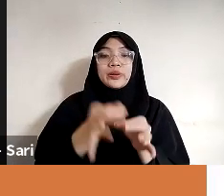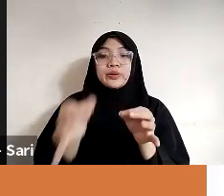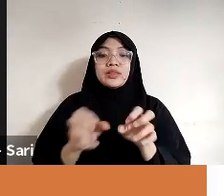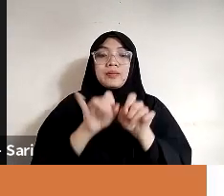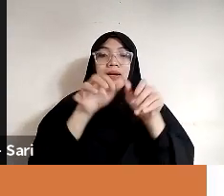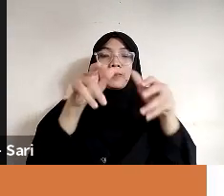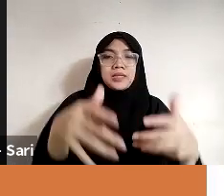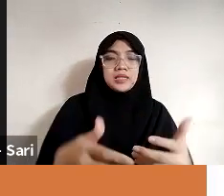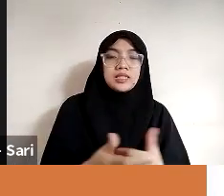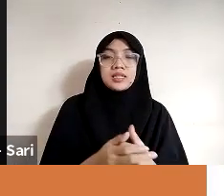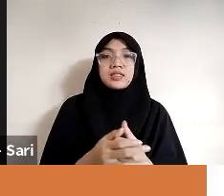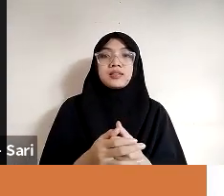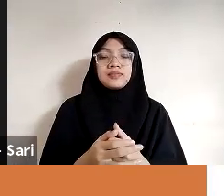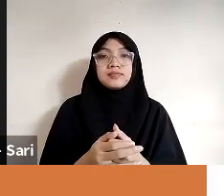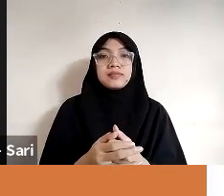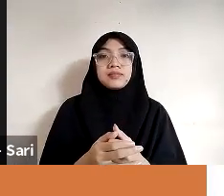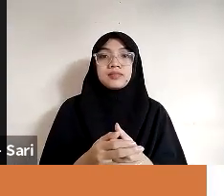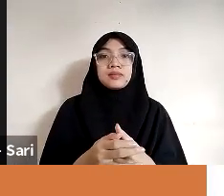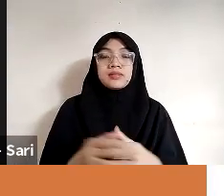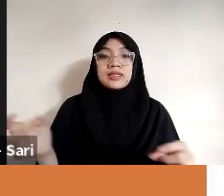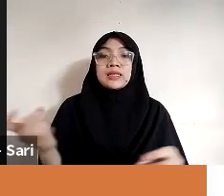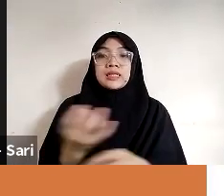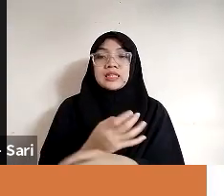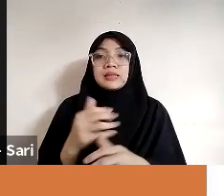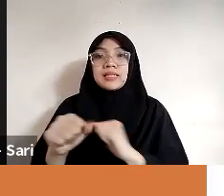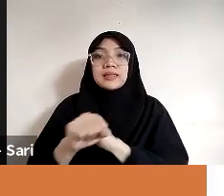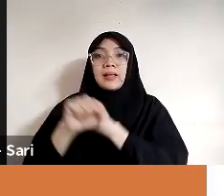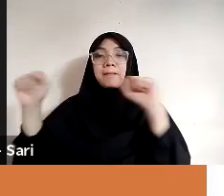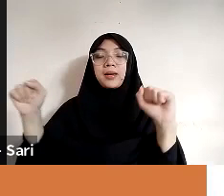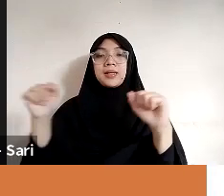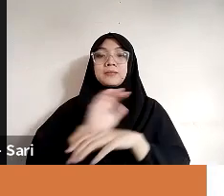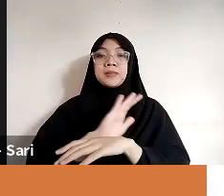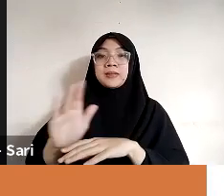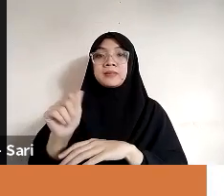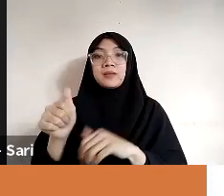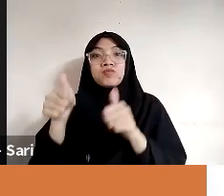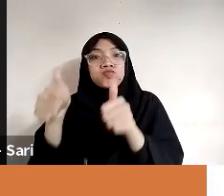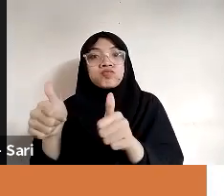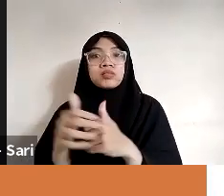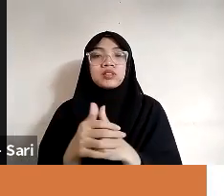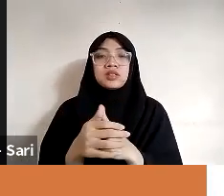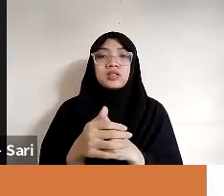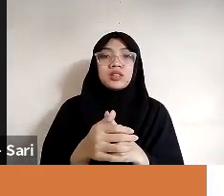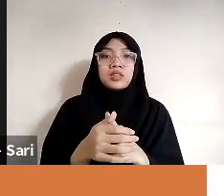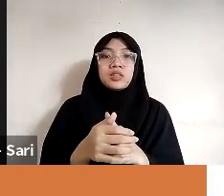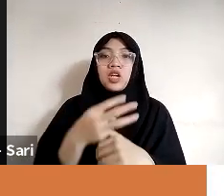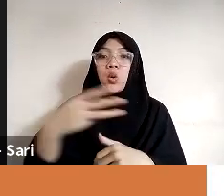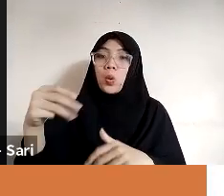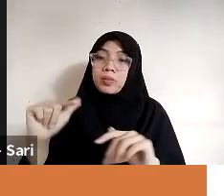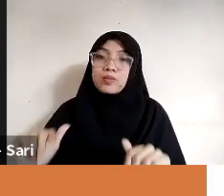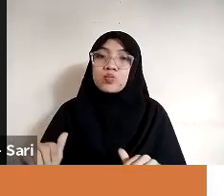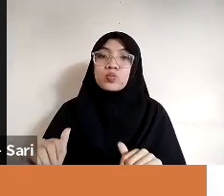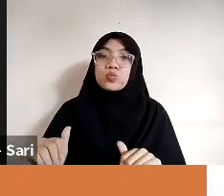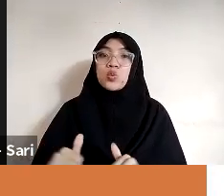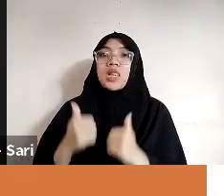net, menyelamatkan lapangan kerja, bisnis, kemudian juga nggak memulihkan ekonomi. Nah,